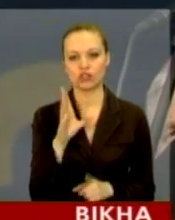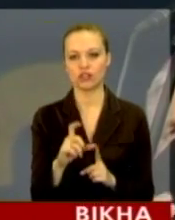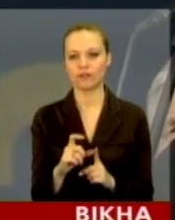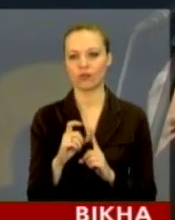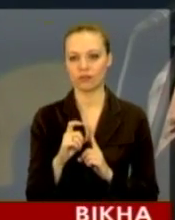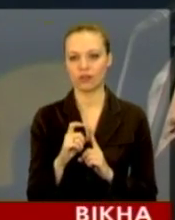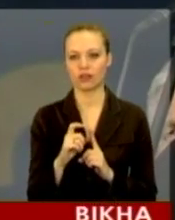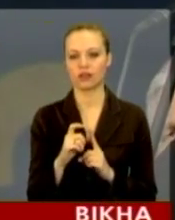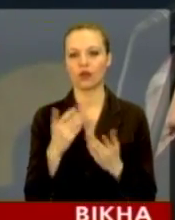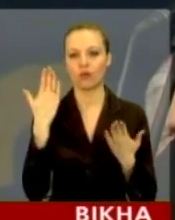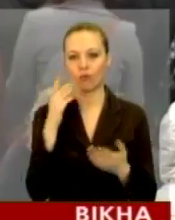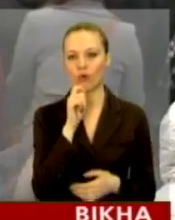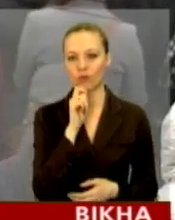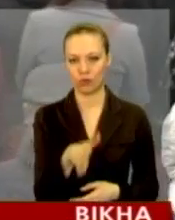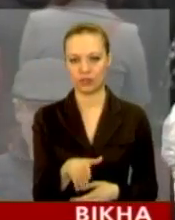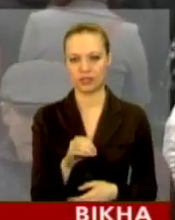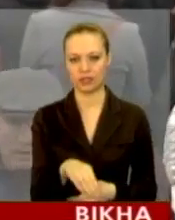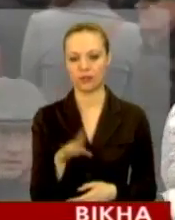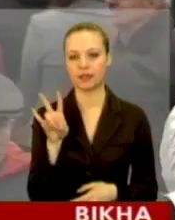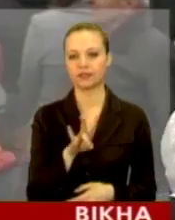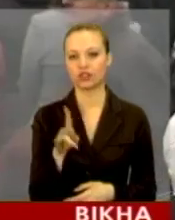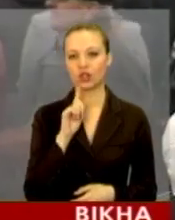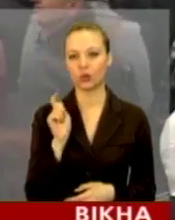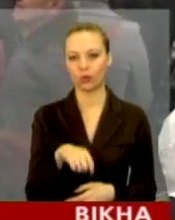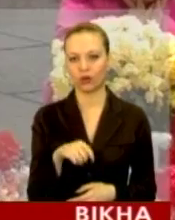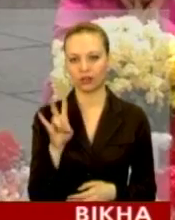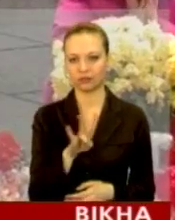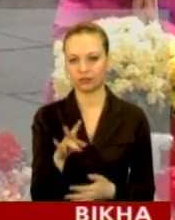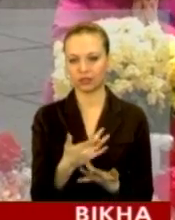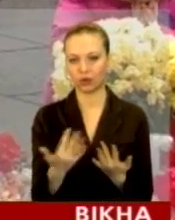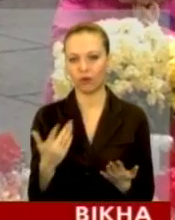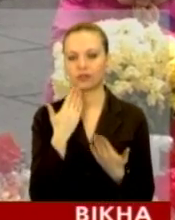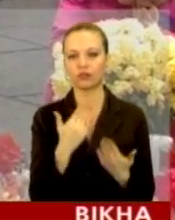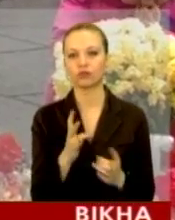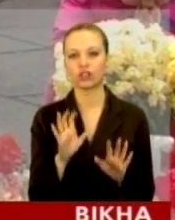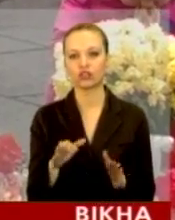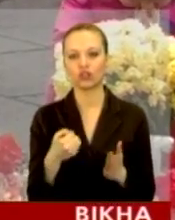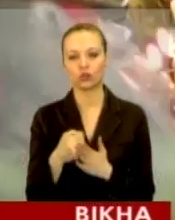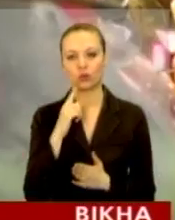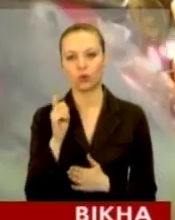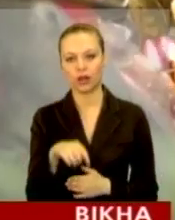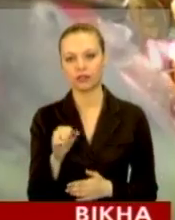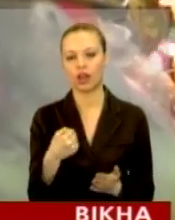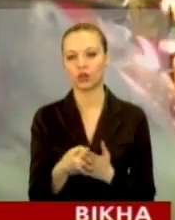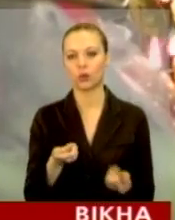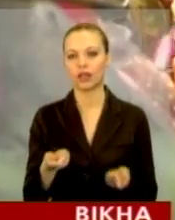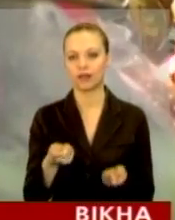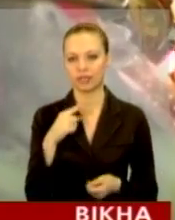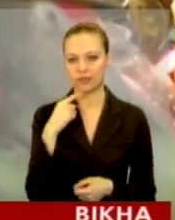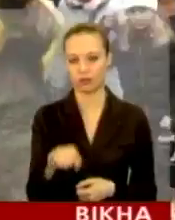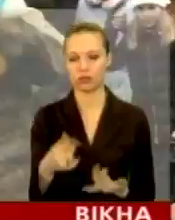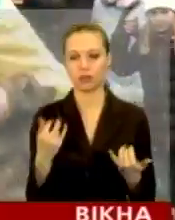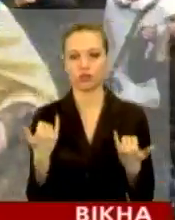ответ Бог простить. Священники українських православних церков звернулися не лише до українців, а й до керівництва Росії.